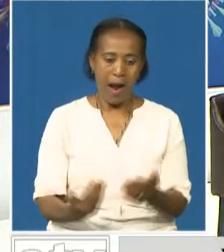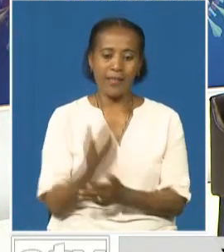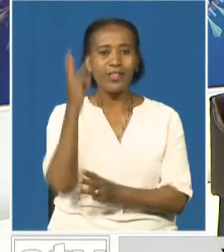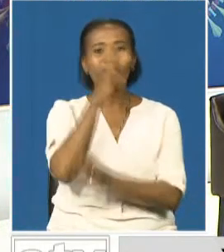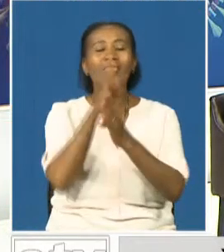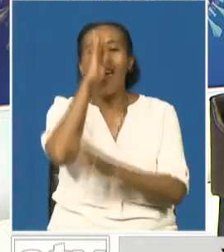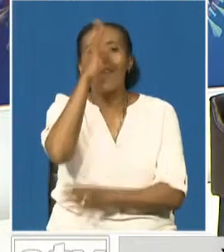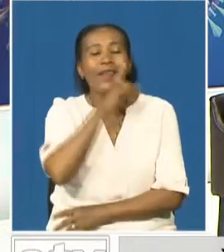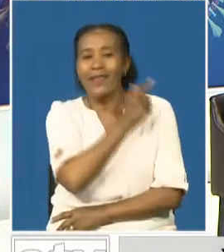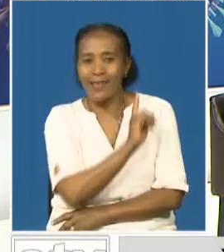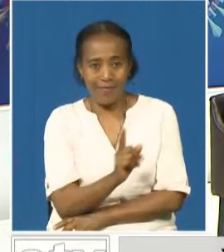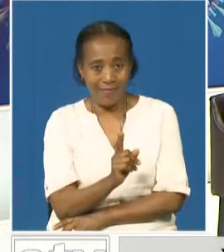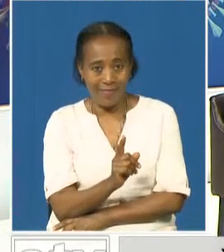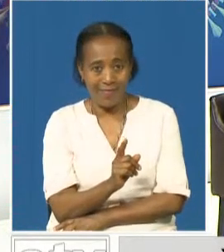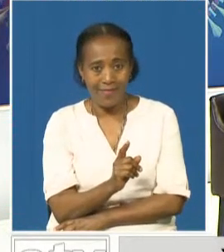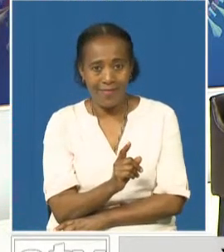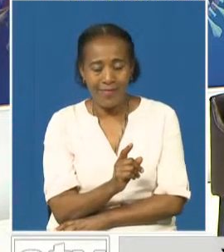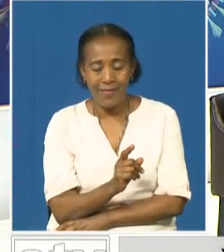ችግር አይፈጠርም።